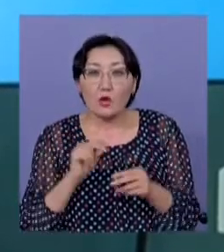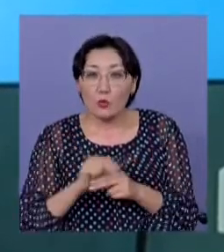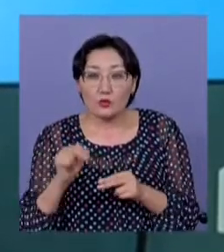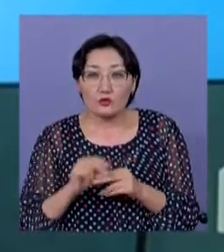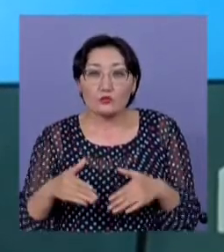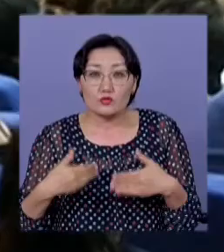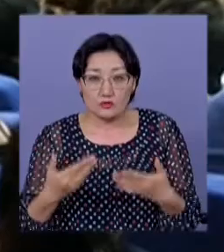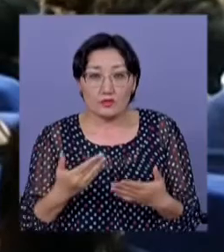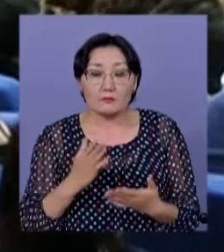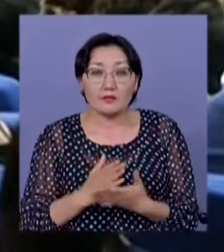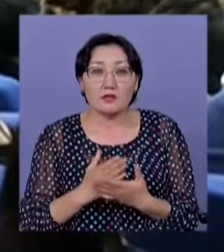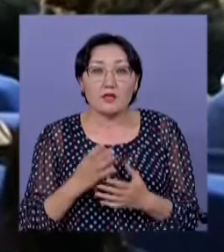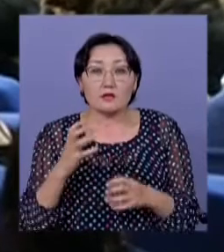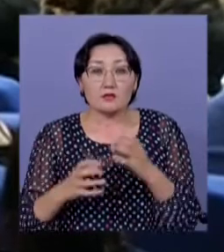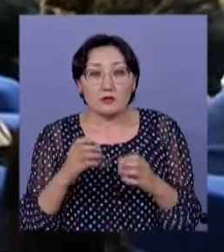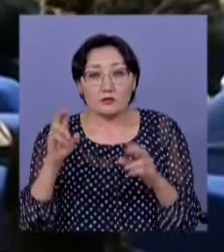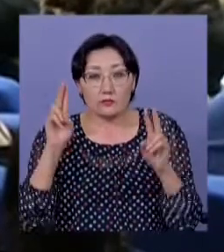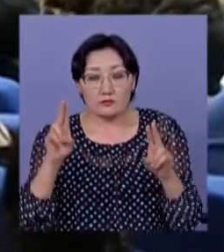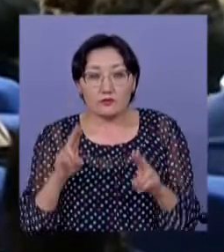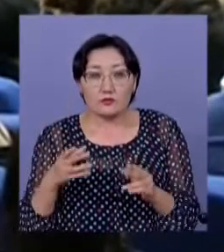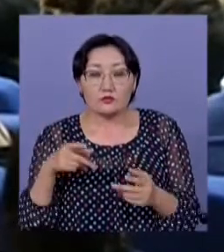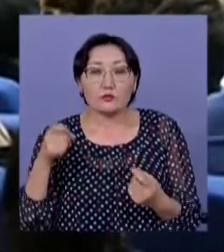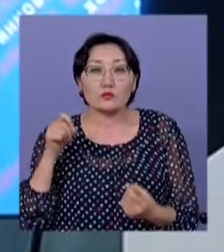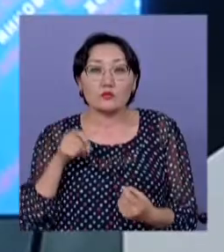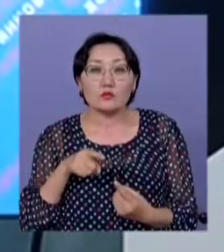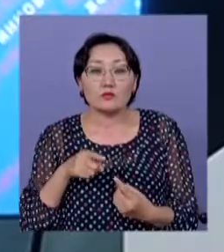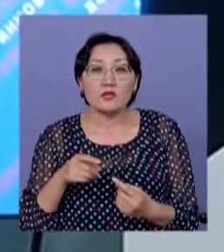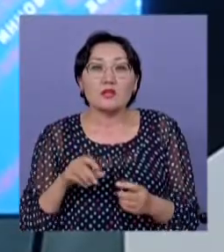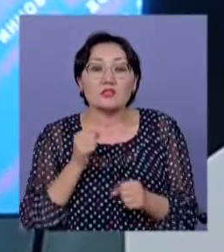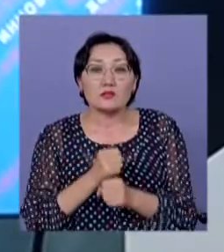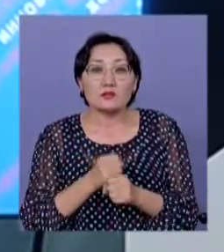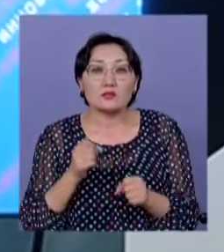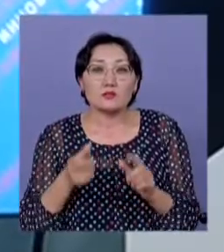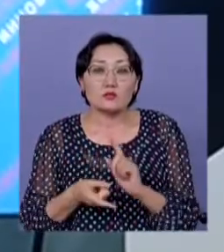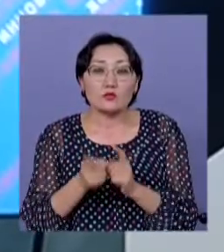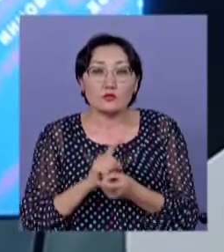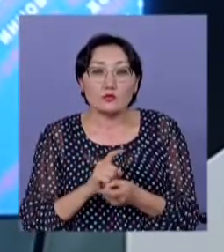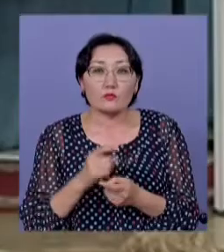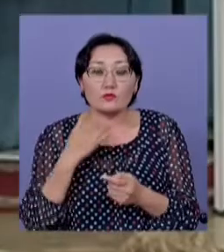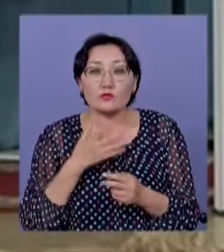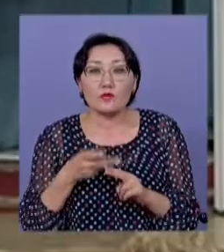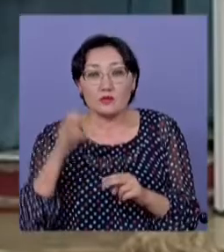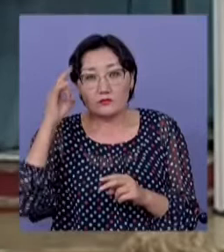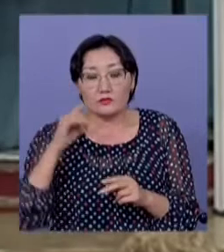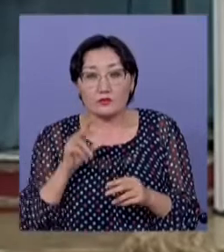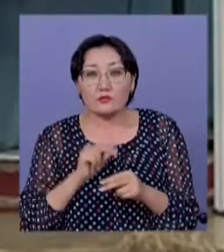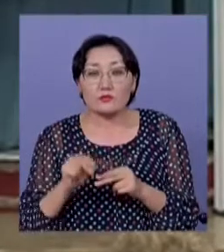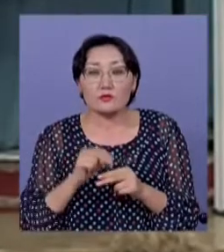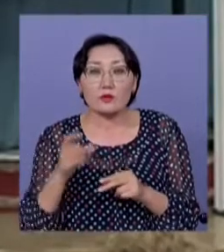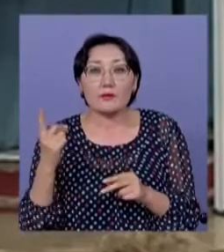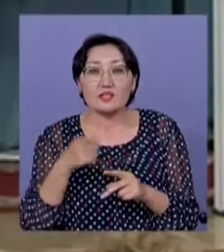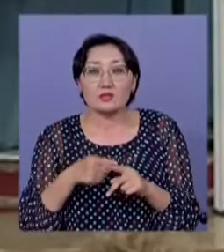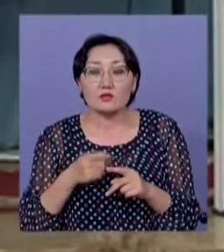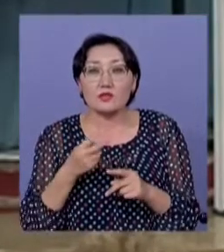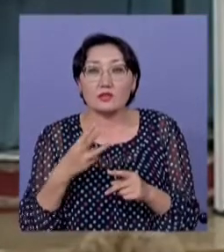маған көптеген. Әлемдік білім стандартына толық сай келу жолында жасалынып жатқан реформаларда шек жоқ. Отандық білім саласына соңғы бірнеше жылдан